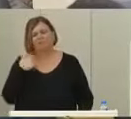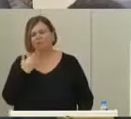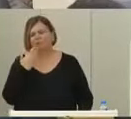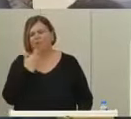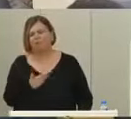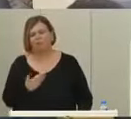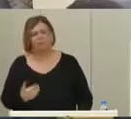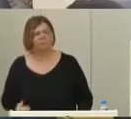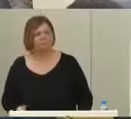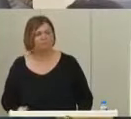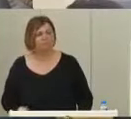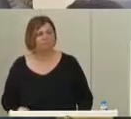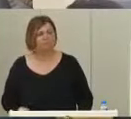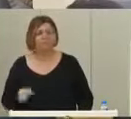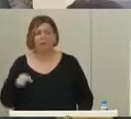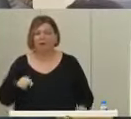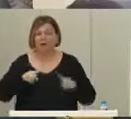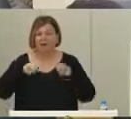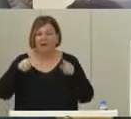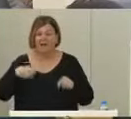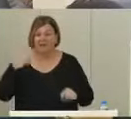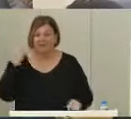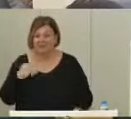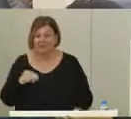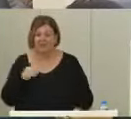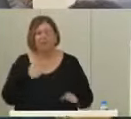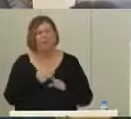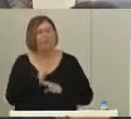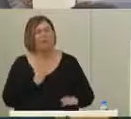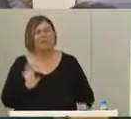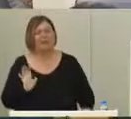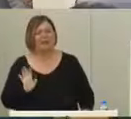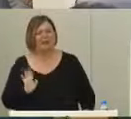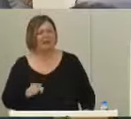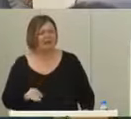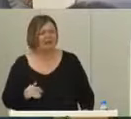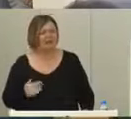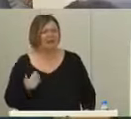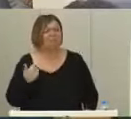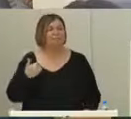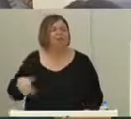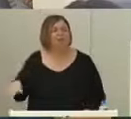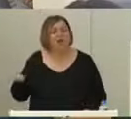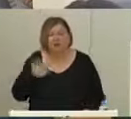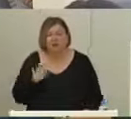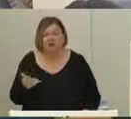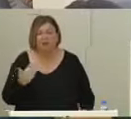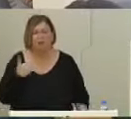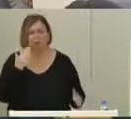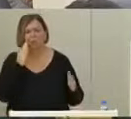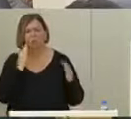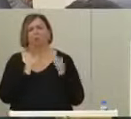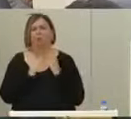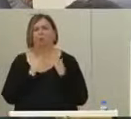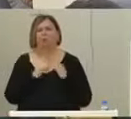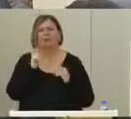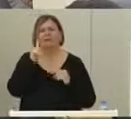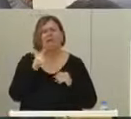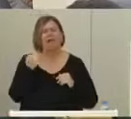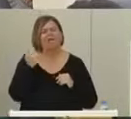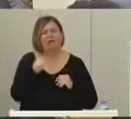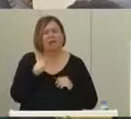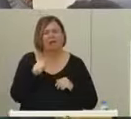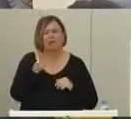söylüyorum. Bu arsanın satılması doğru değil. Biz her şeye uyumlu olarak ilk 6